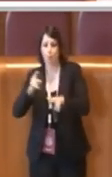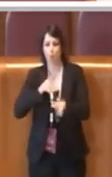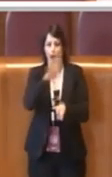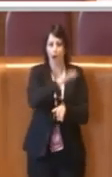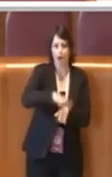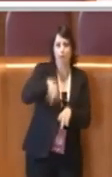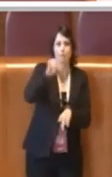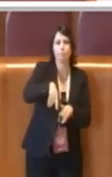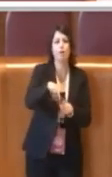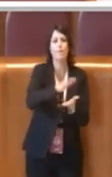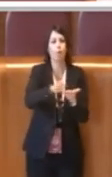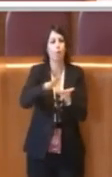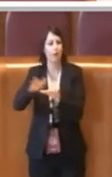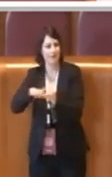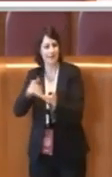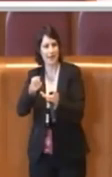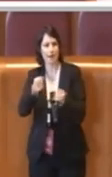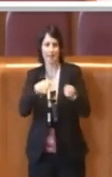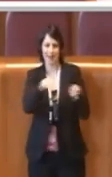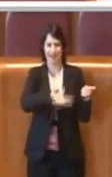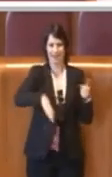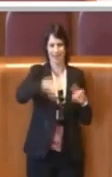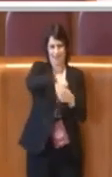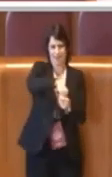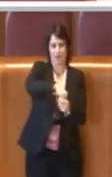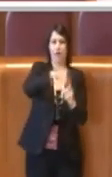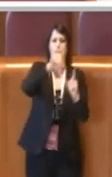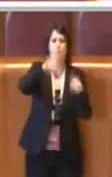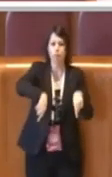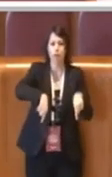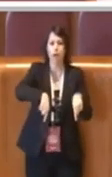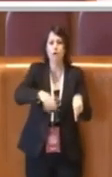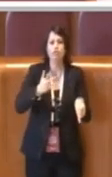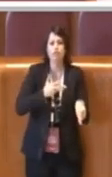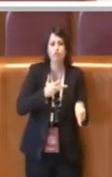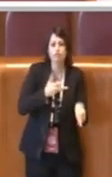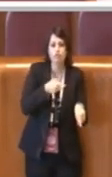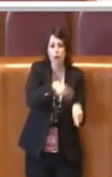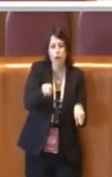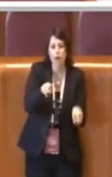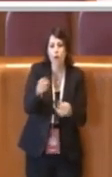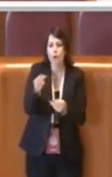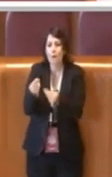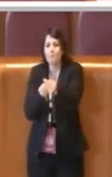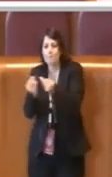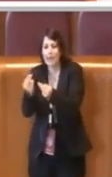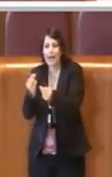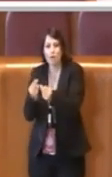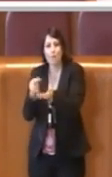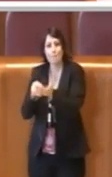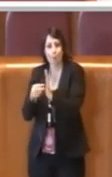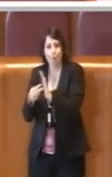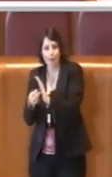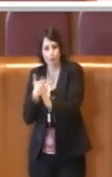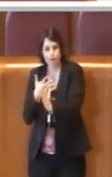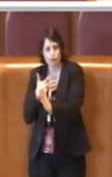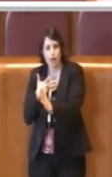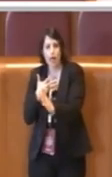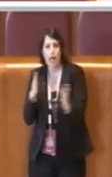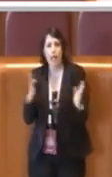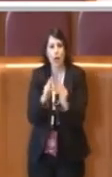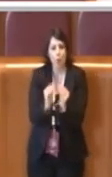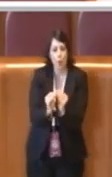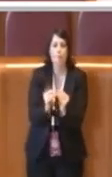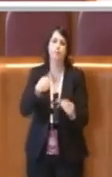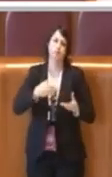all'interno dei mercati ma anche di come rappresentare queste problematiche all'interno di un bilancio in maniera chiara trasparente e semplice